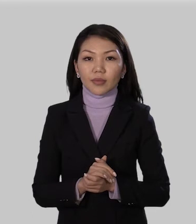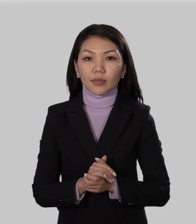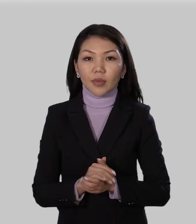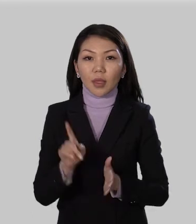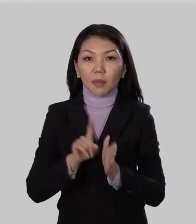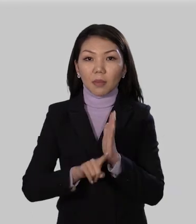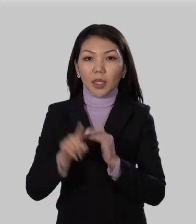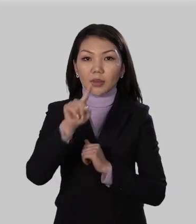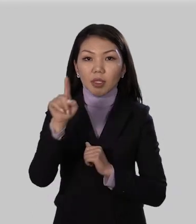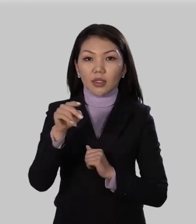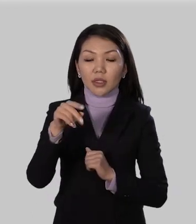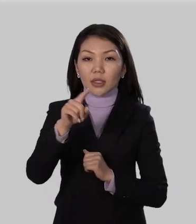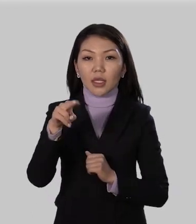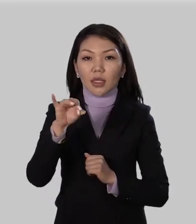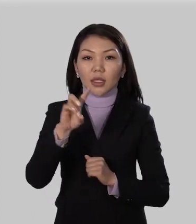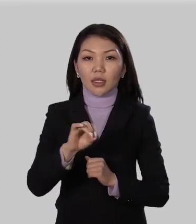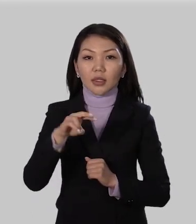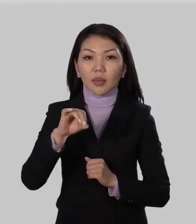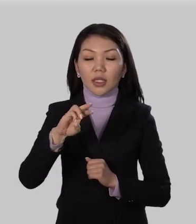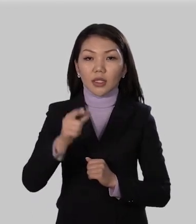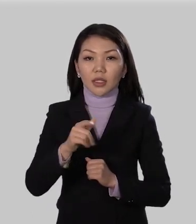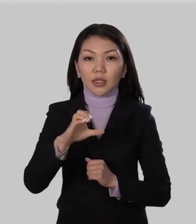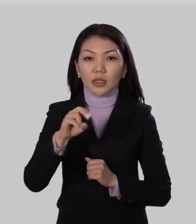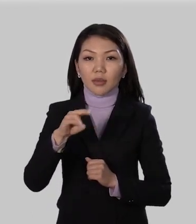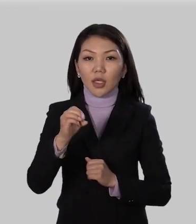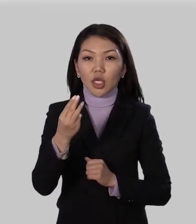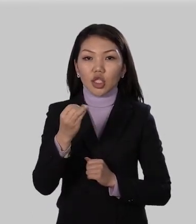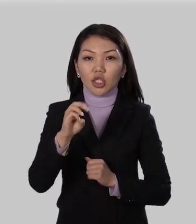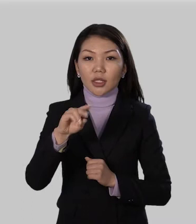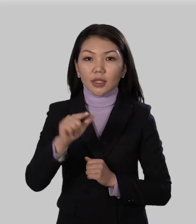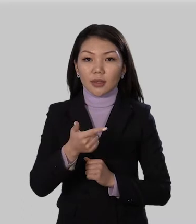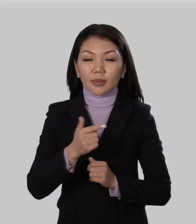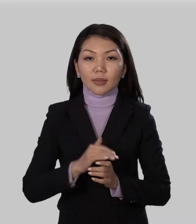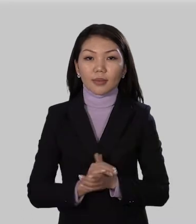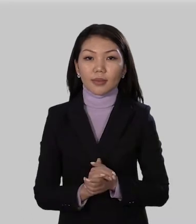сдать. Здание, сплотить, спешить.